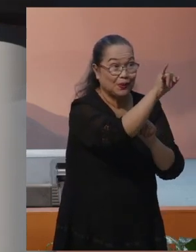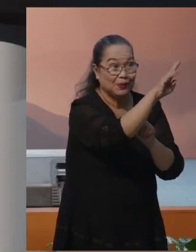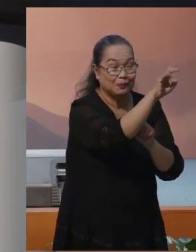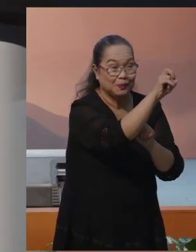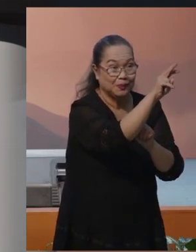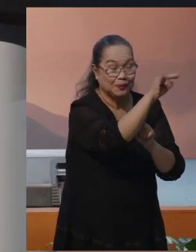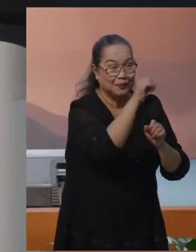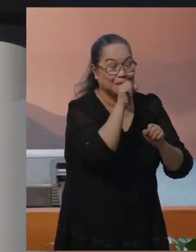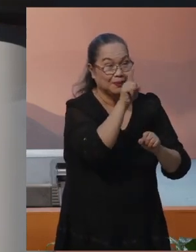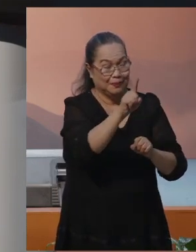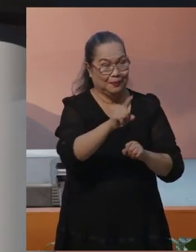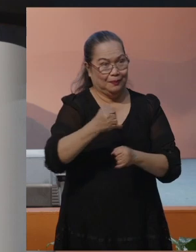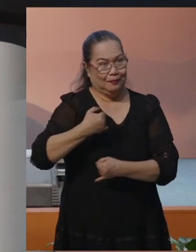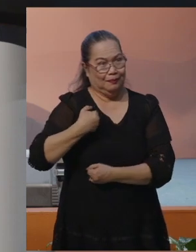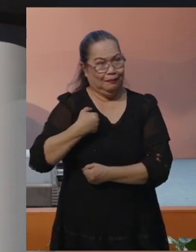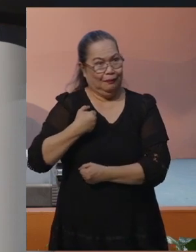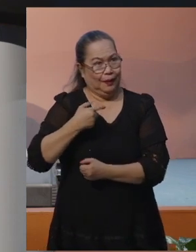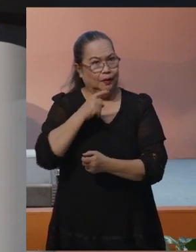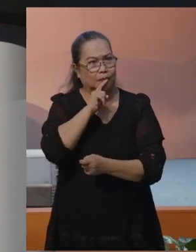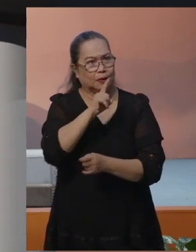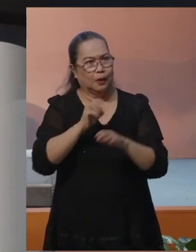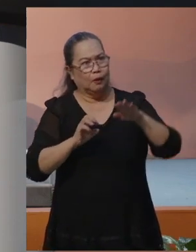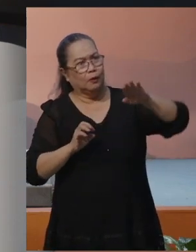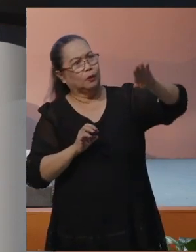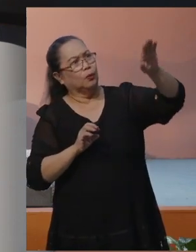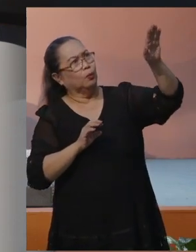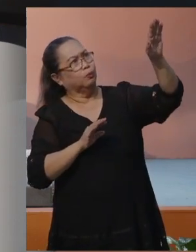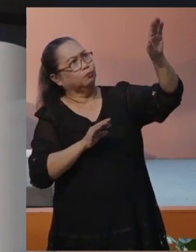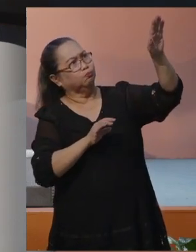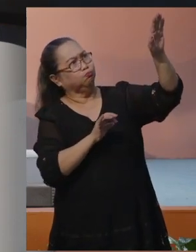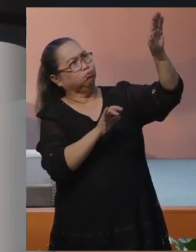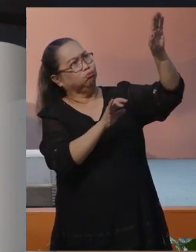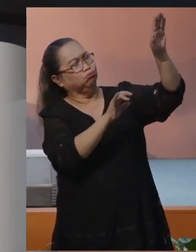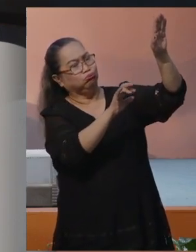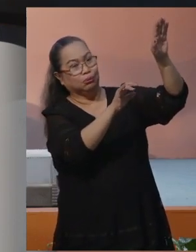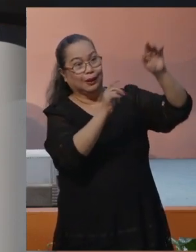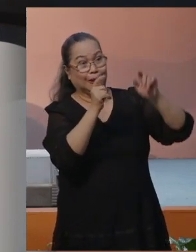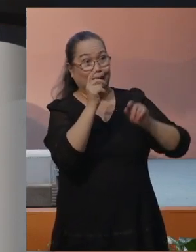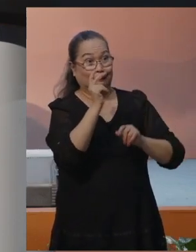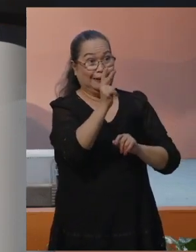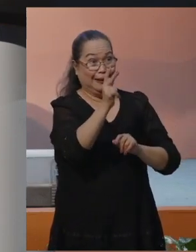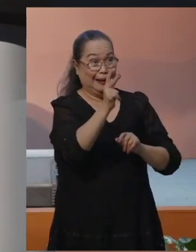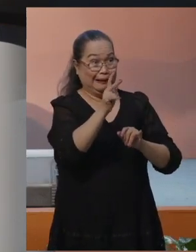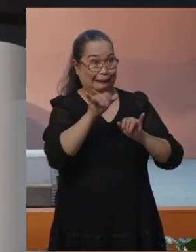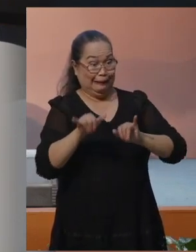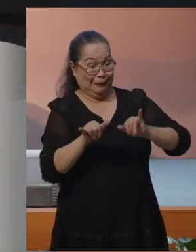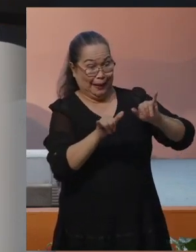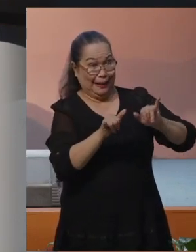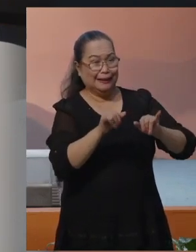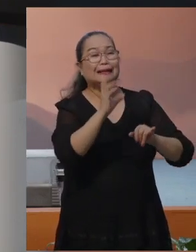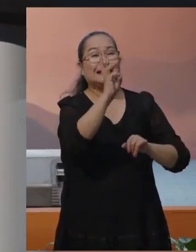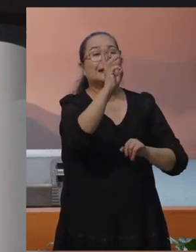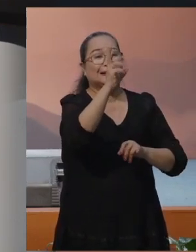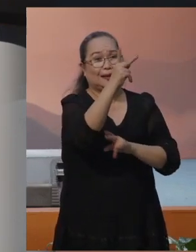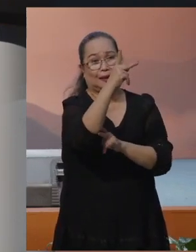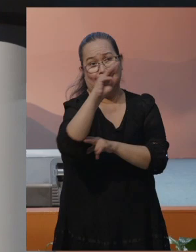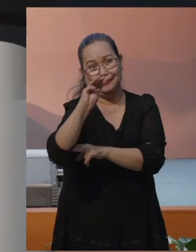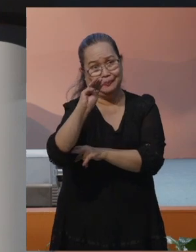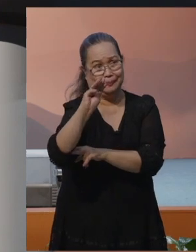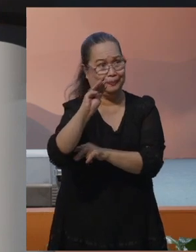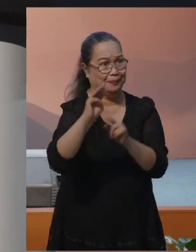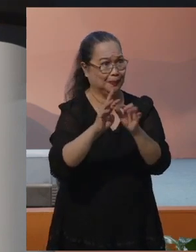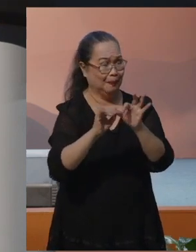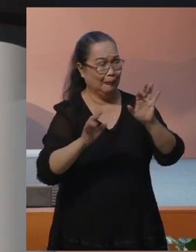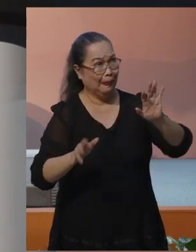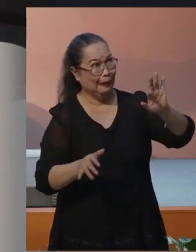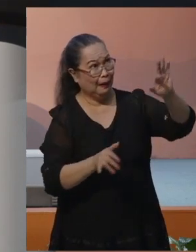sila Joshua pagkatapos ng matarik na pagmarcha sa layo ng 30 miles sa loob ng 8 oras. Ano